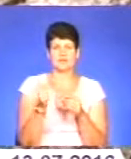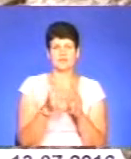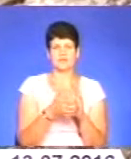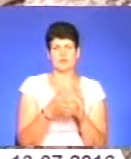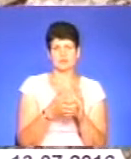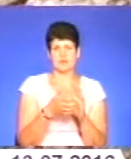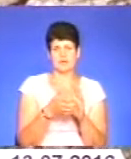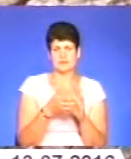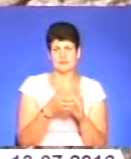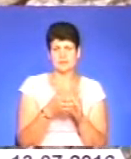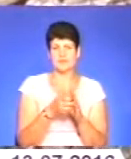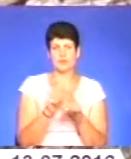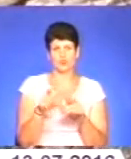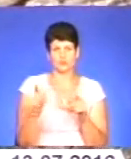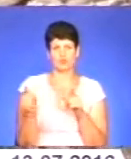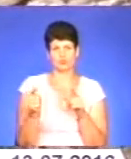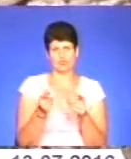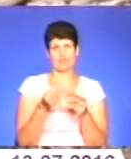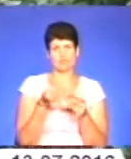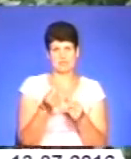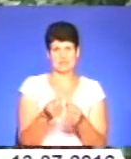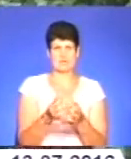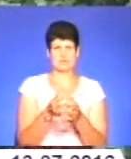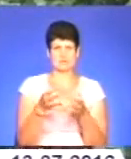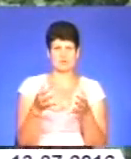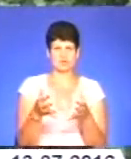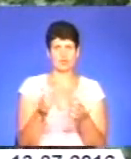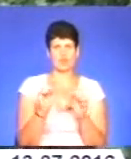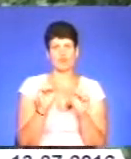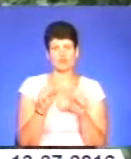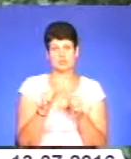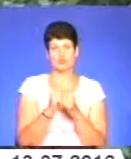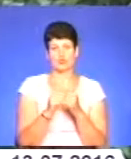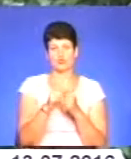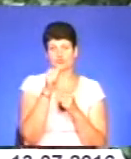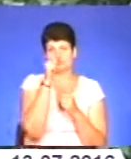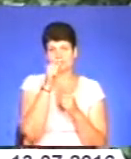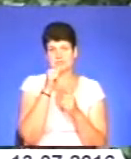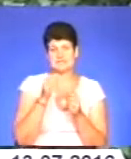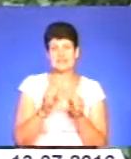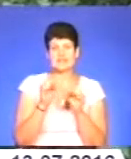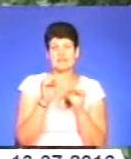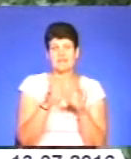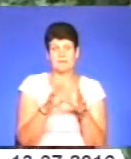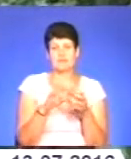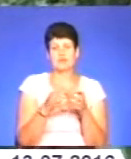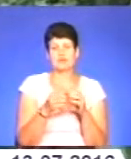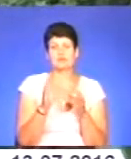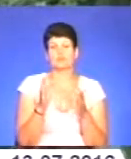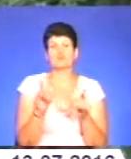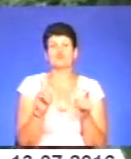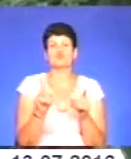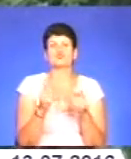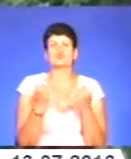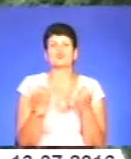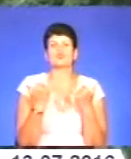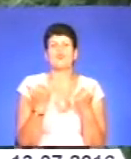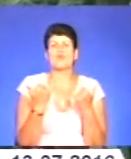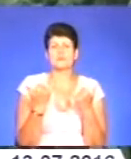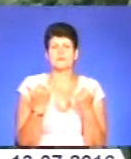підрядні організації, з якими укладено угоди на обслуговування. Тернополяни вважають, що 1 гривні